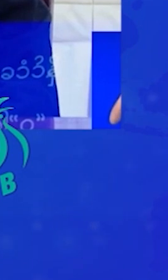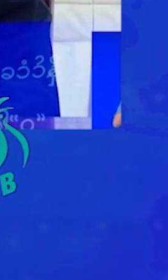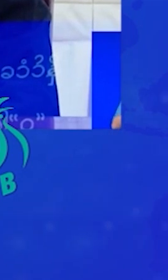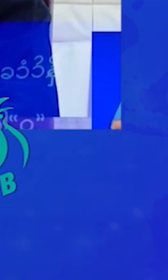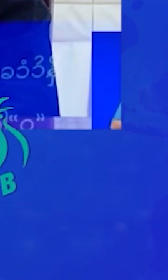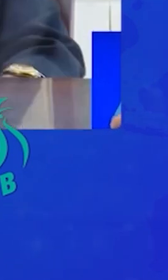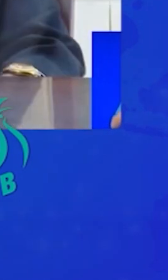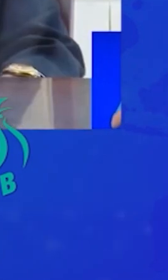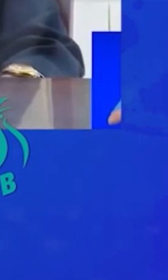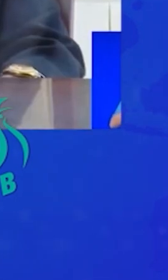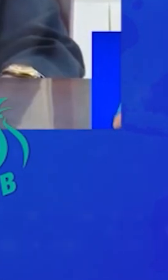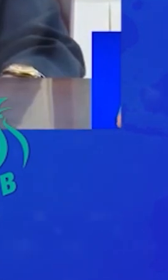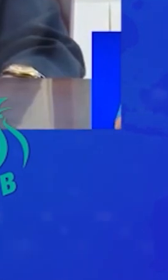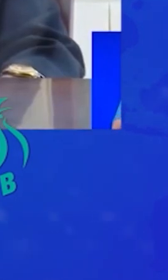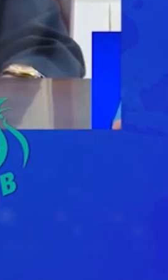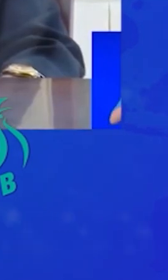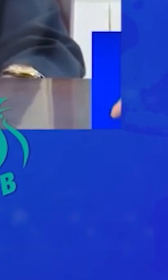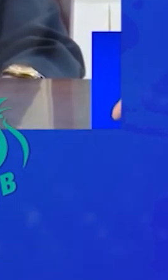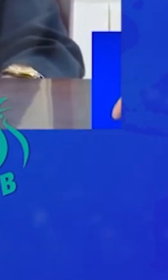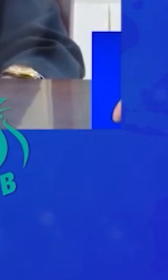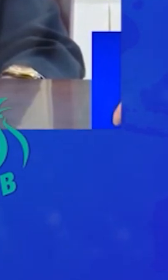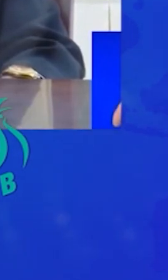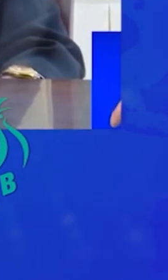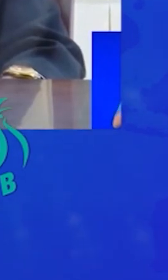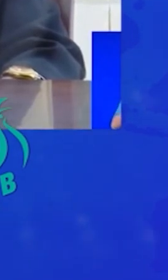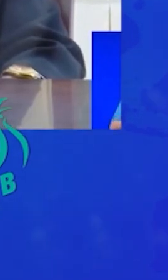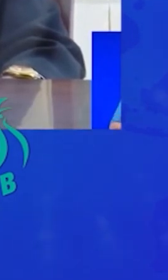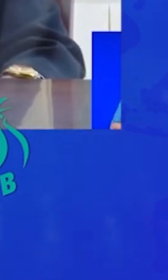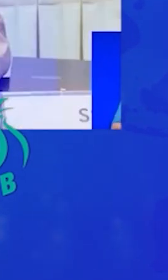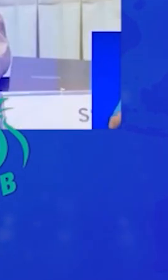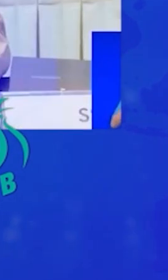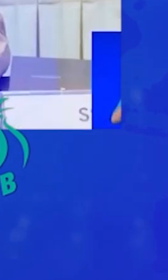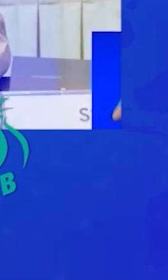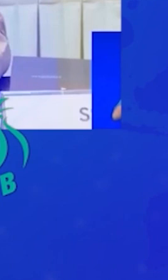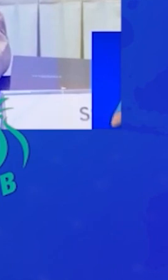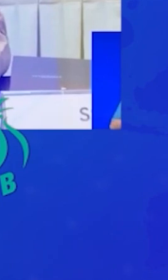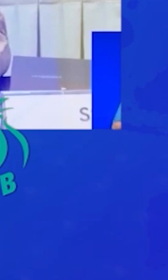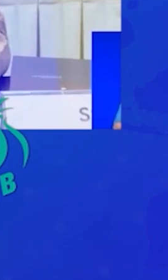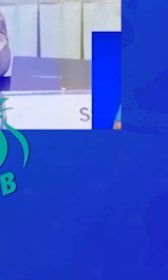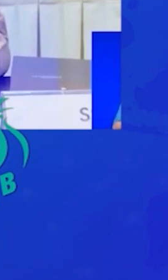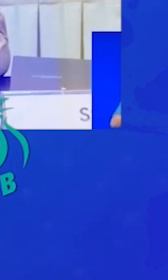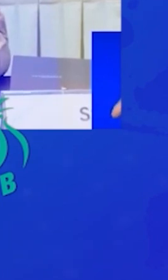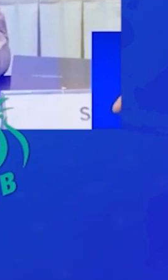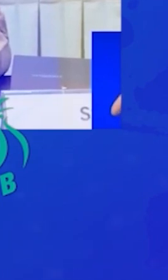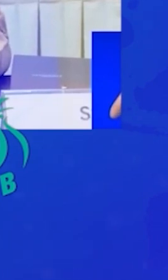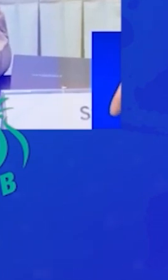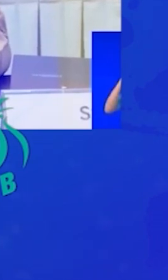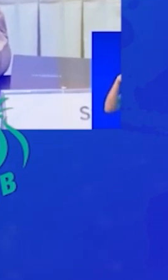ဆိုင်ရာဖွံ့ဖြိုးတိုးတက်ရေးတွေကိုဒီလိုလုပ်လို့ရတယ်ဆိုရင်ပုံစံကိုပေါ်ပြနေတယ်ထင်တယ်